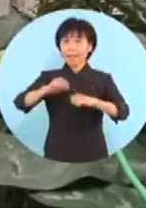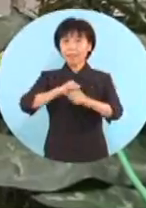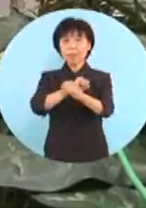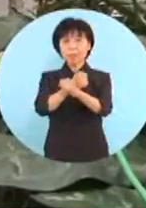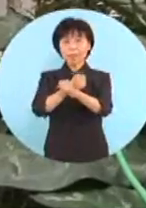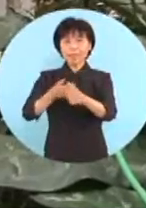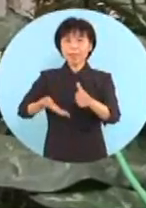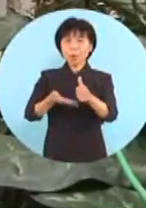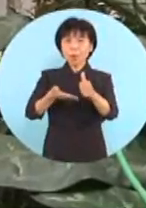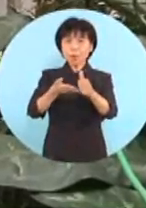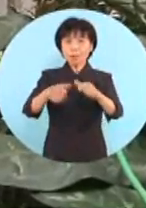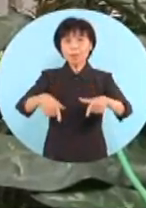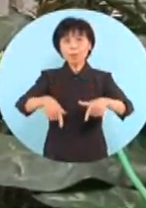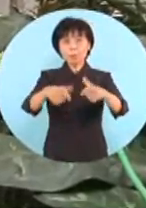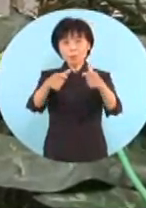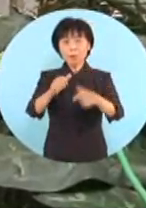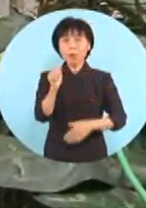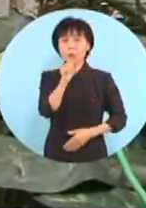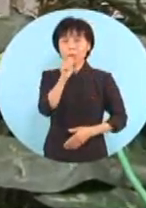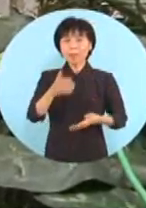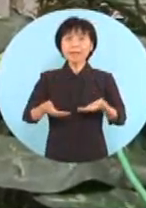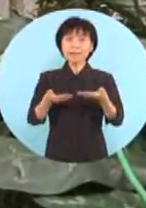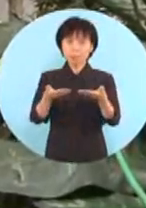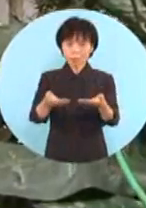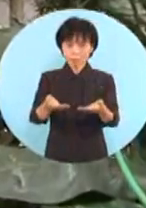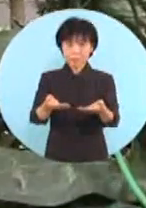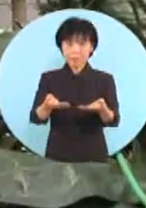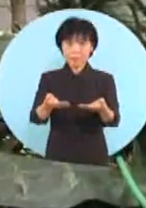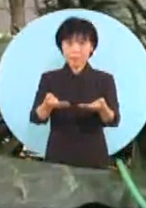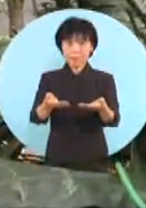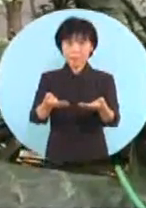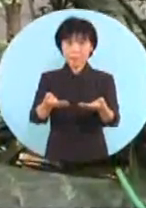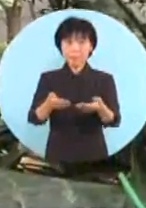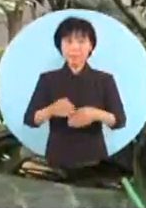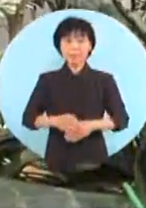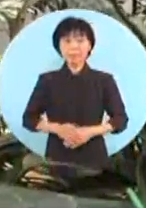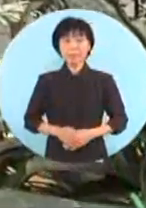自由研究におすすめの植物を紹介してもらいます。